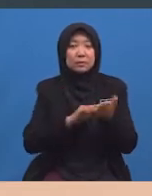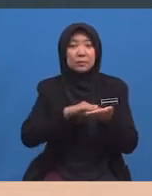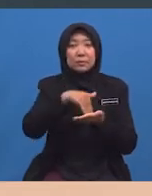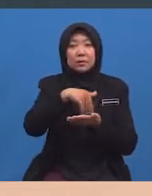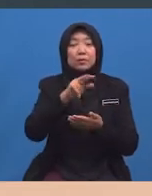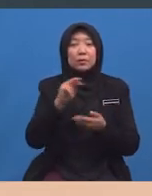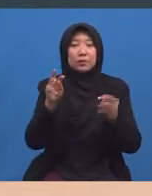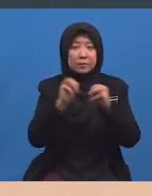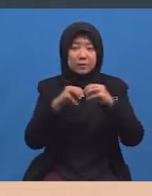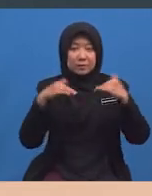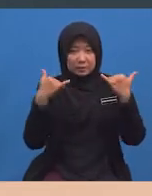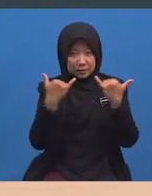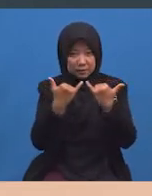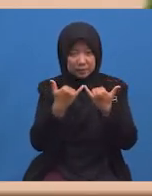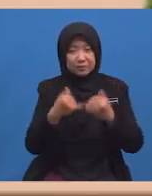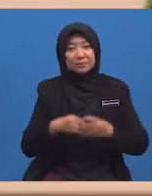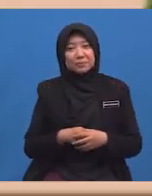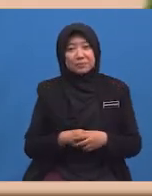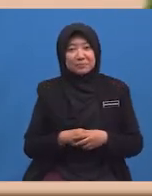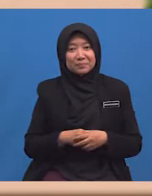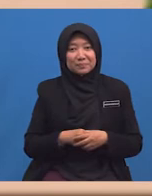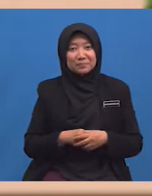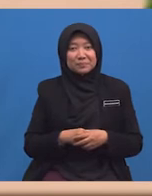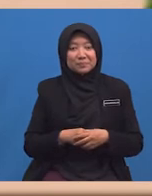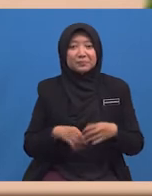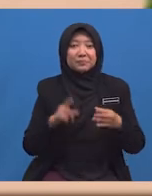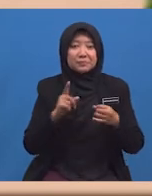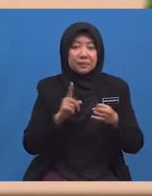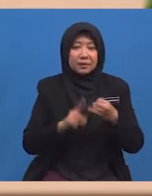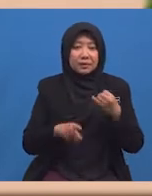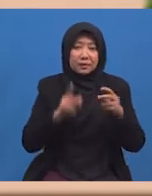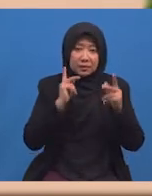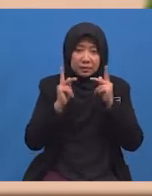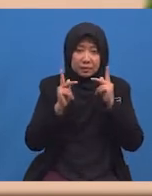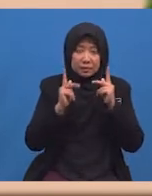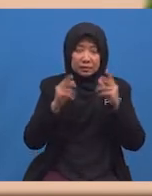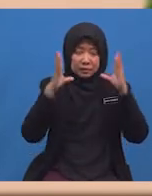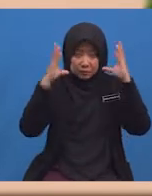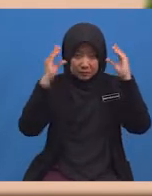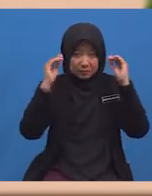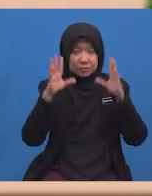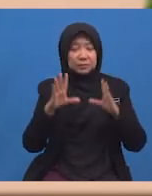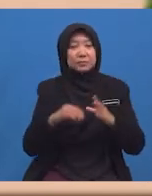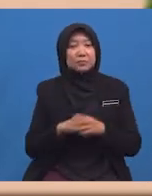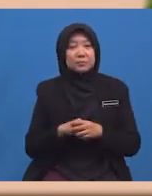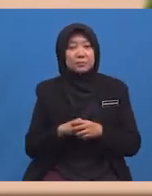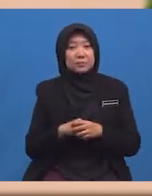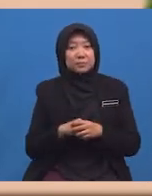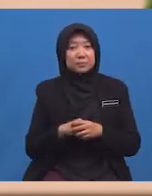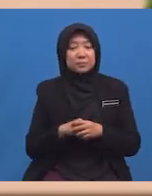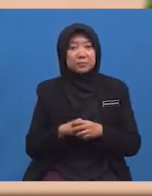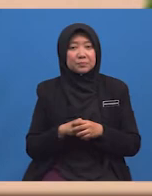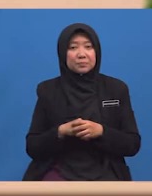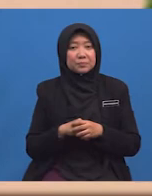pembangunan masyarakat. Akhir kata daripada saya, Cikgu Rafiq Daus bin Abdul Malik,